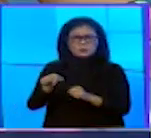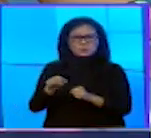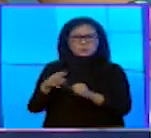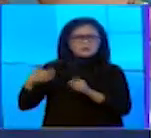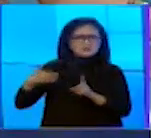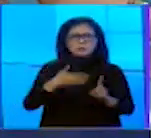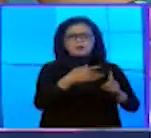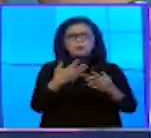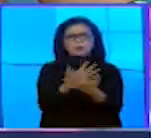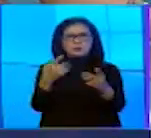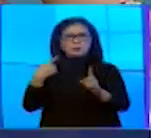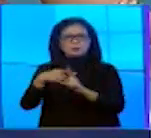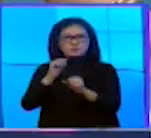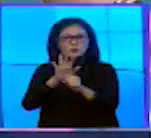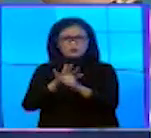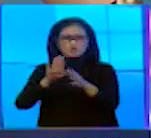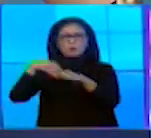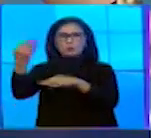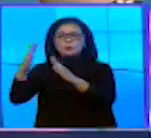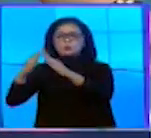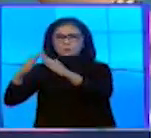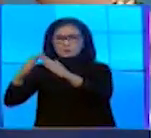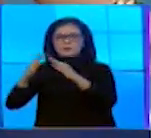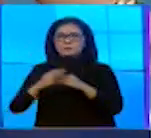warga positif COVID-19 yang tetap keluar rumah.